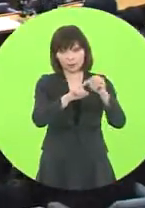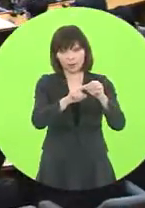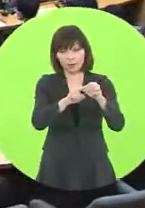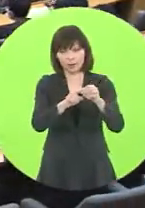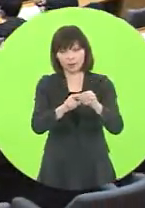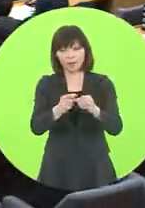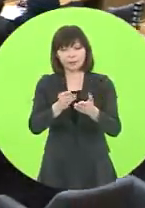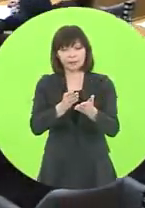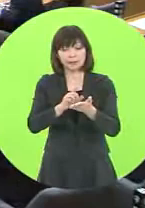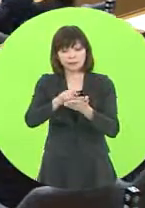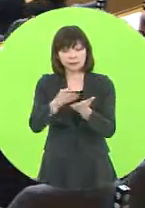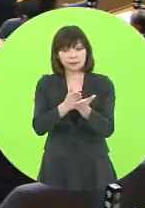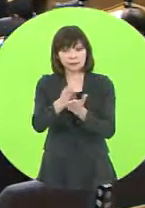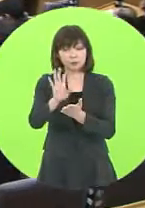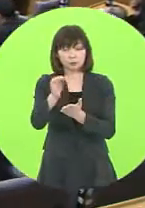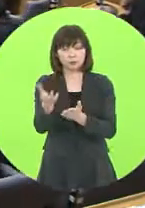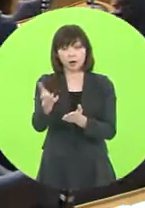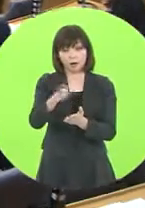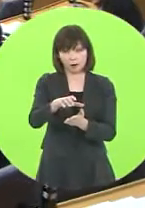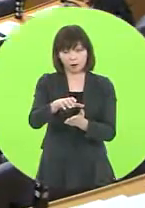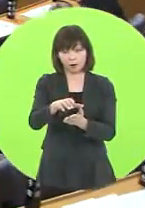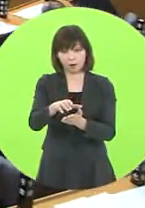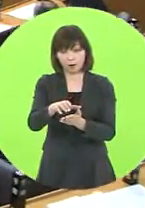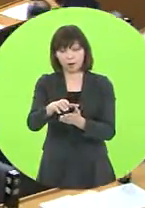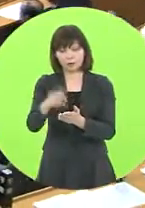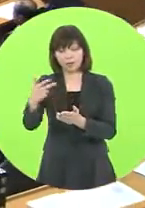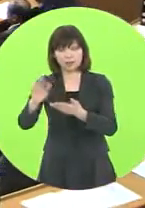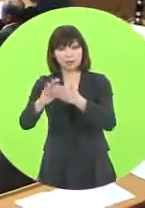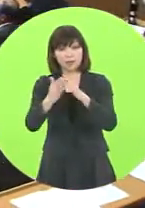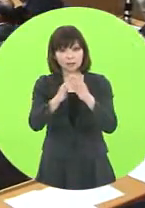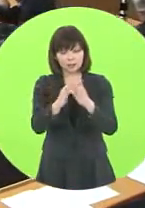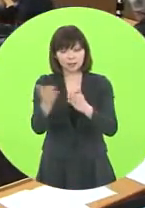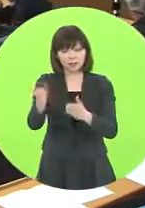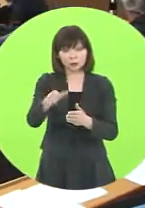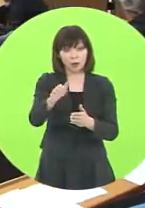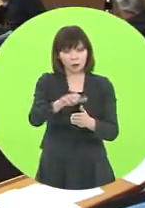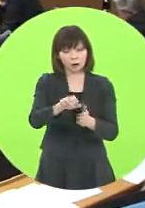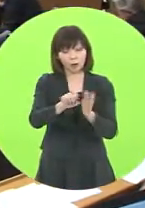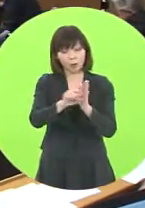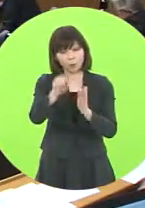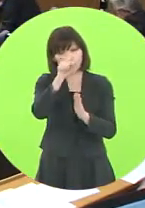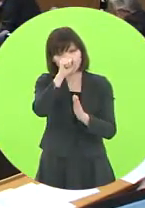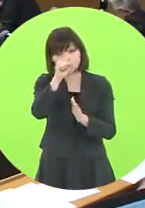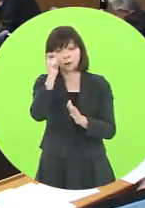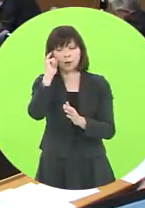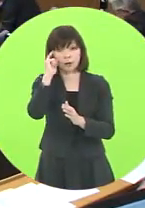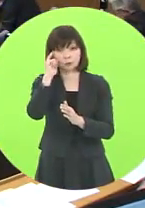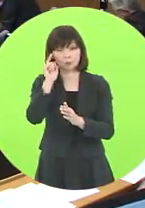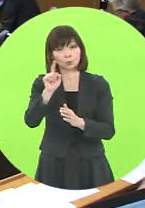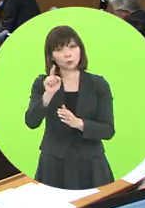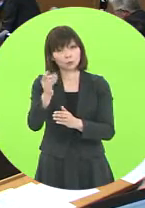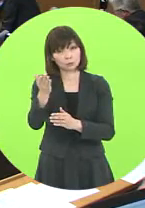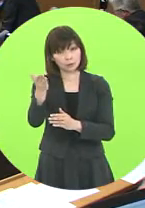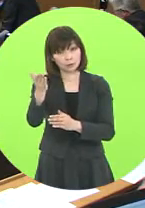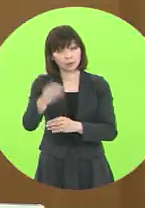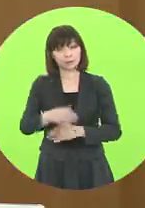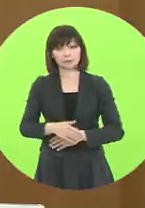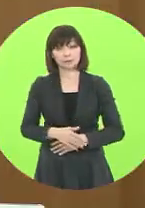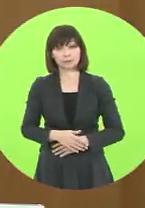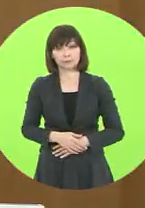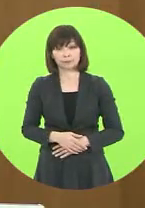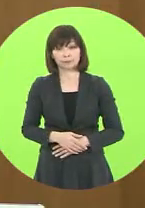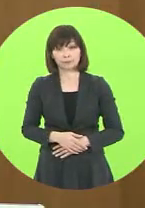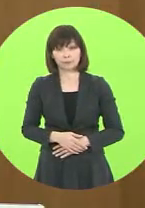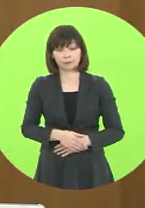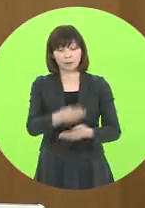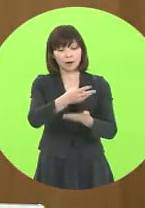し、または市長の導入支援を行うことが有効であると考えますが、ご所見をお伺いします。